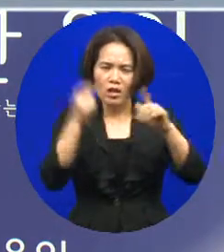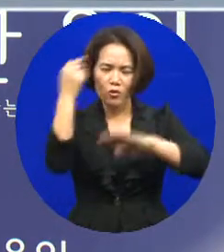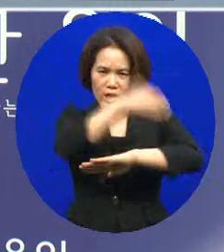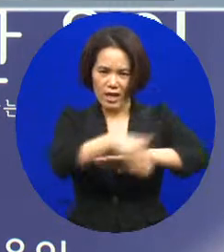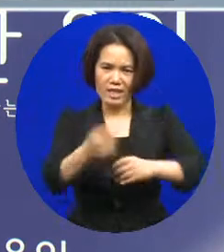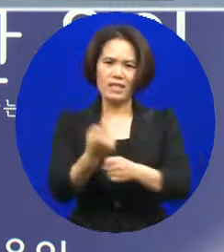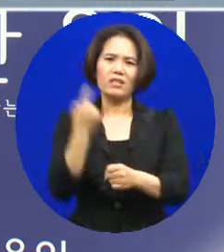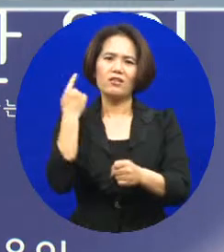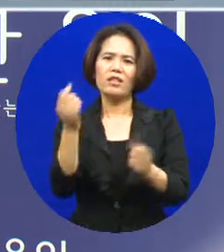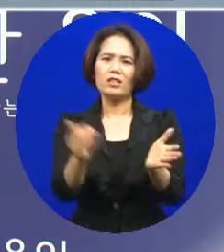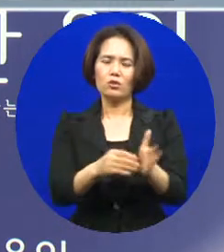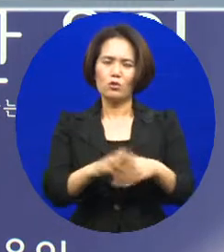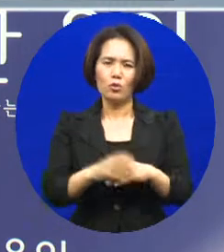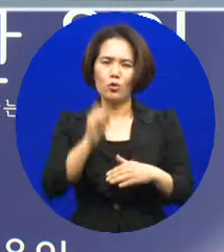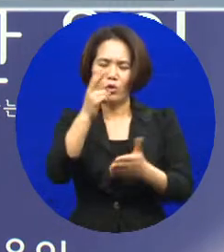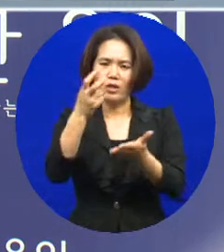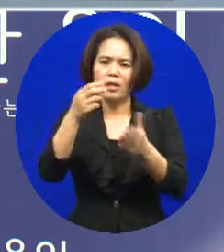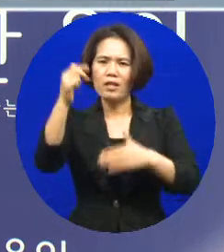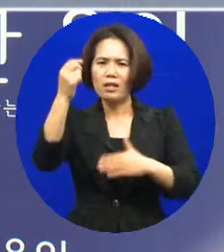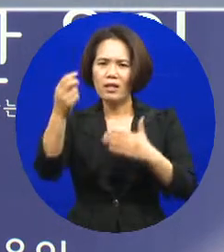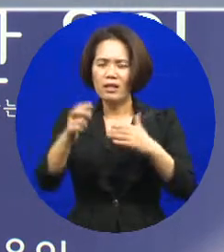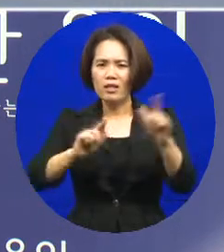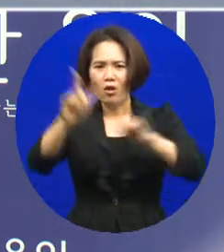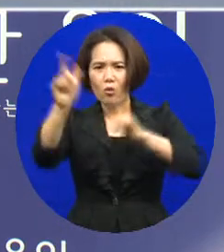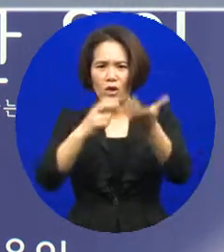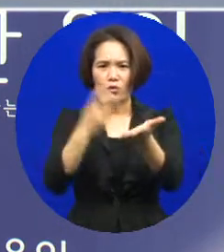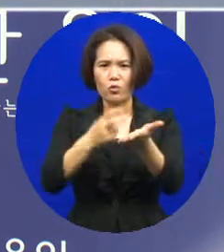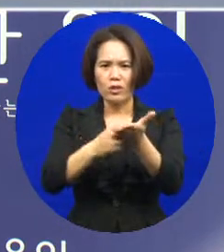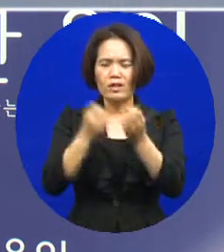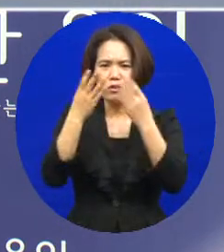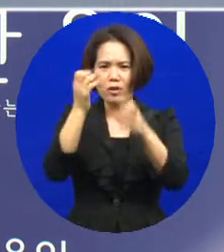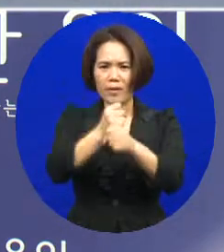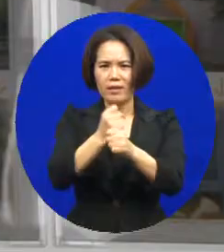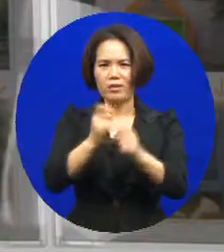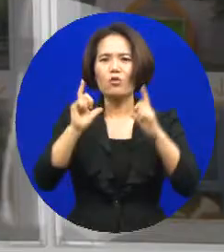이어서 용인시 경관 조례가 새롭게 개정돼 공포됩니다.